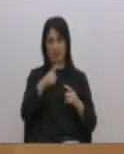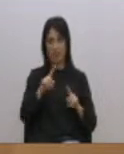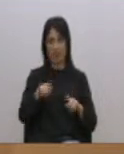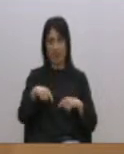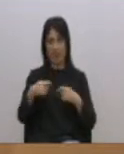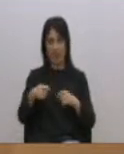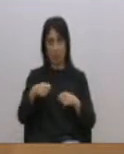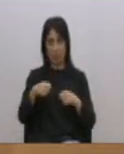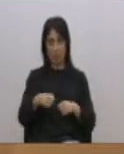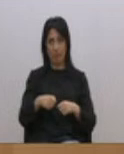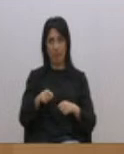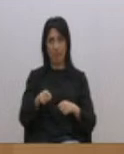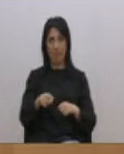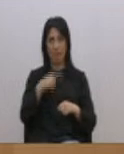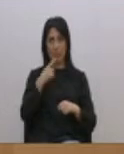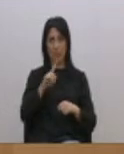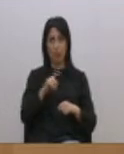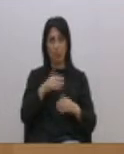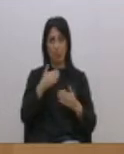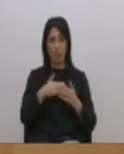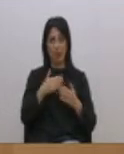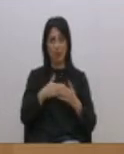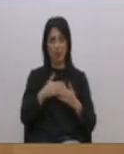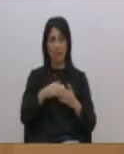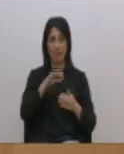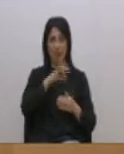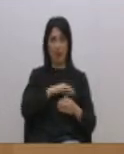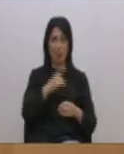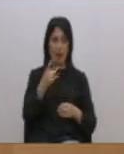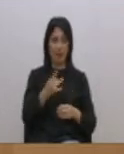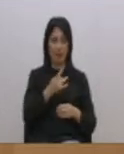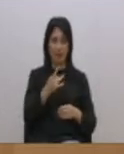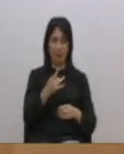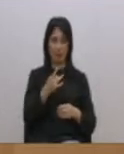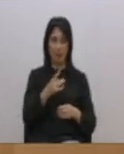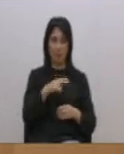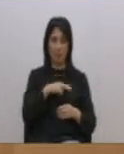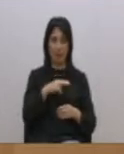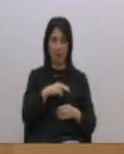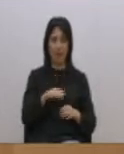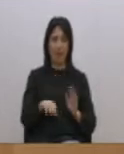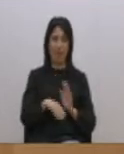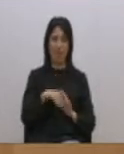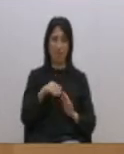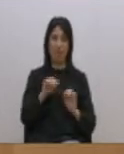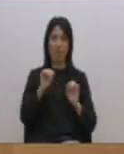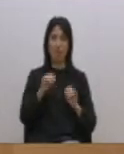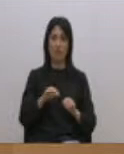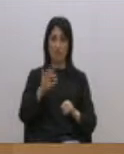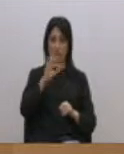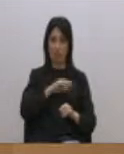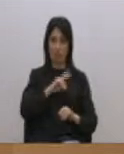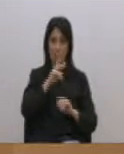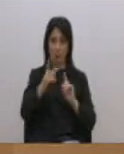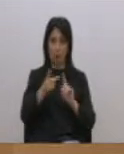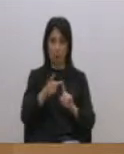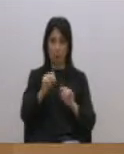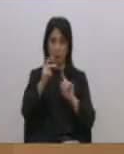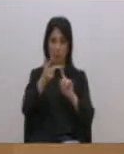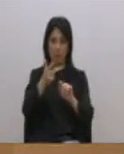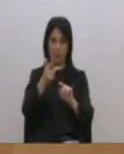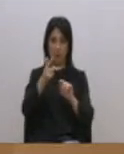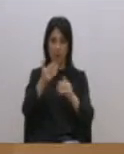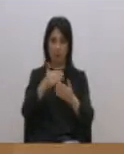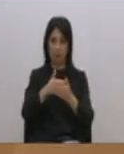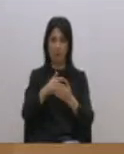ეს უფლება. ეს გულისხმობს, რომ მაგალითად გამოიყენა ერთხელ, პარლამენტმა არ აირჩია, შეუძლია გამოიყენოს მეორეჯერ, მესამეჯერ და